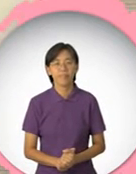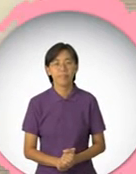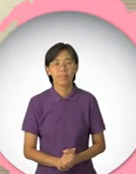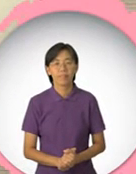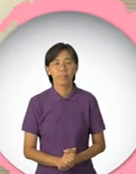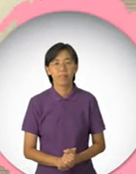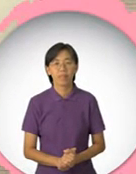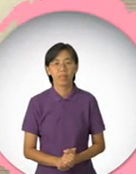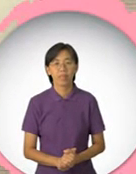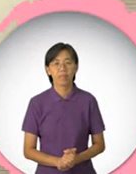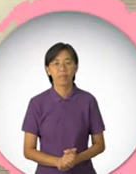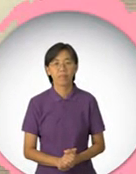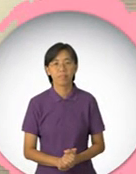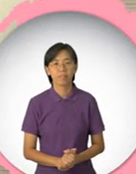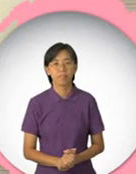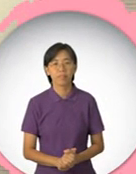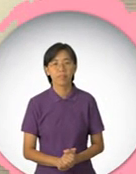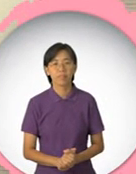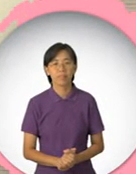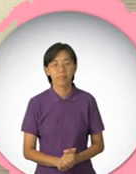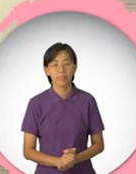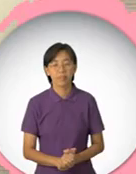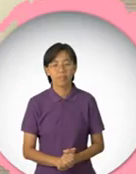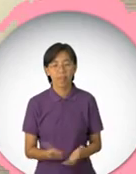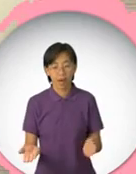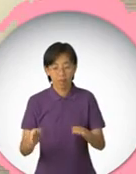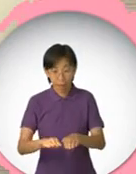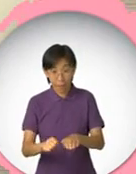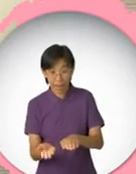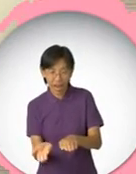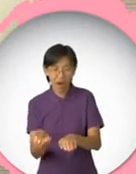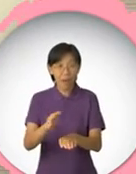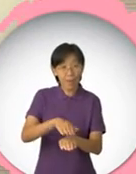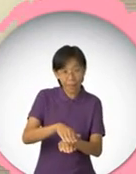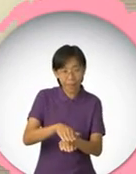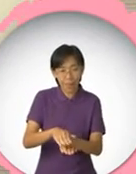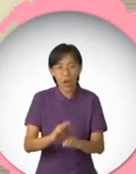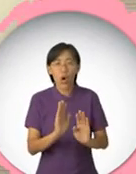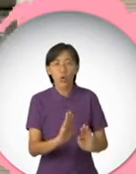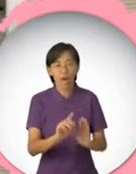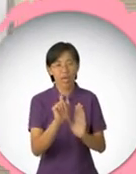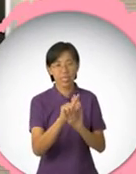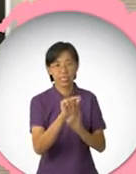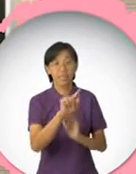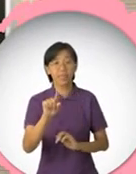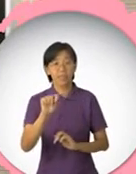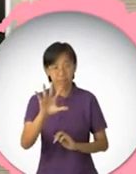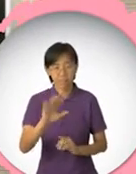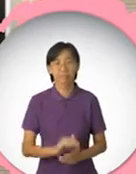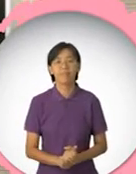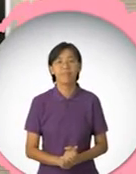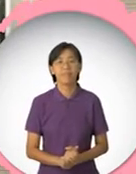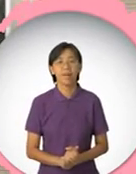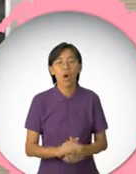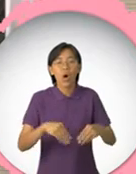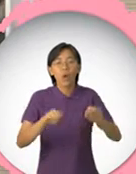นี้เนี่ยจะต้องมีการพักเอาไว้ค่ะประมาณสัก20-25นาที ทำไมงั้นเดี๋ยวเราปล่อยเขาให้พัก